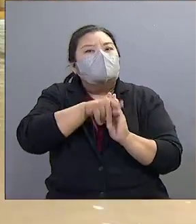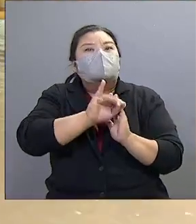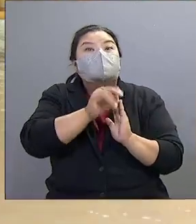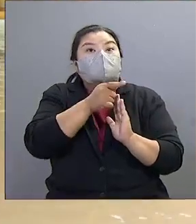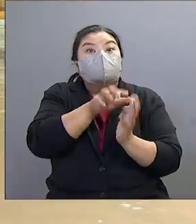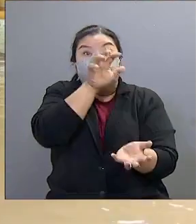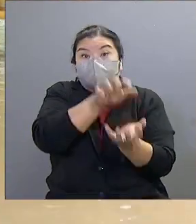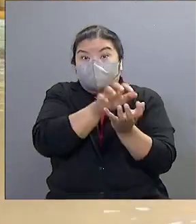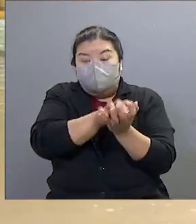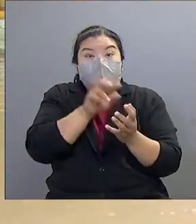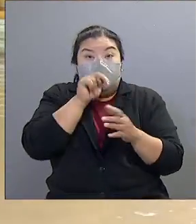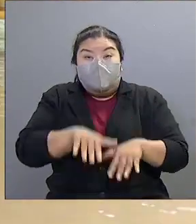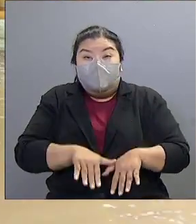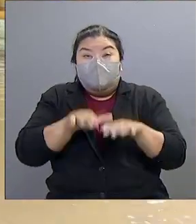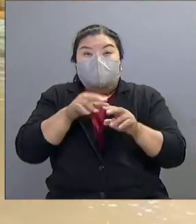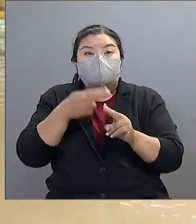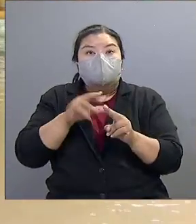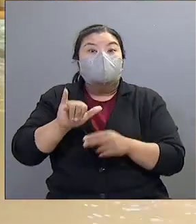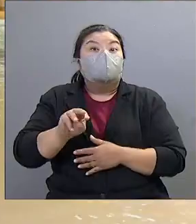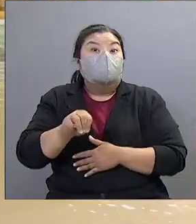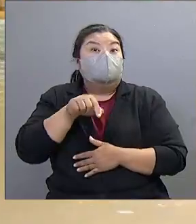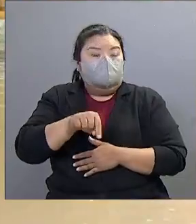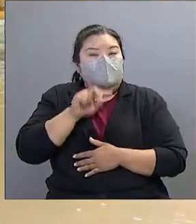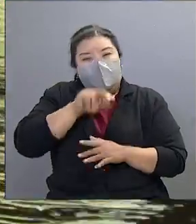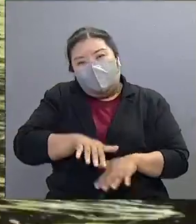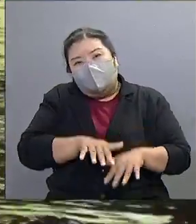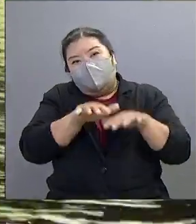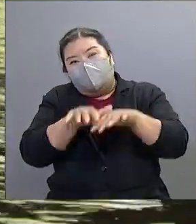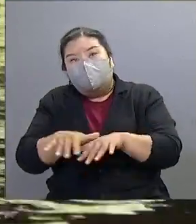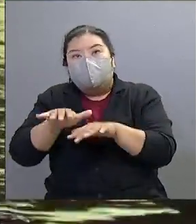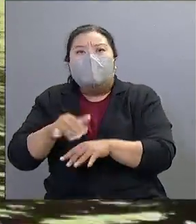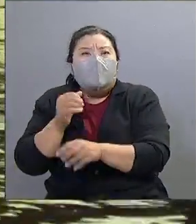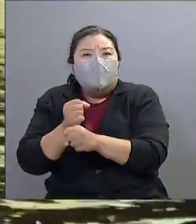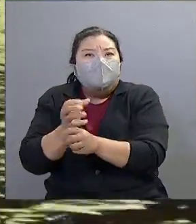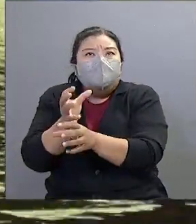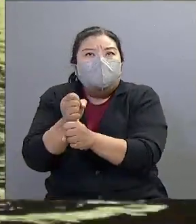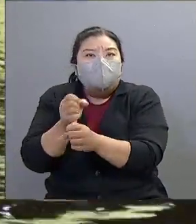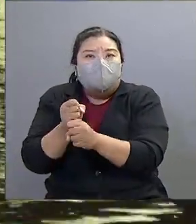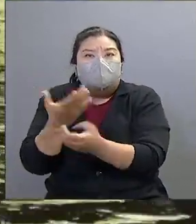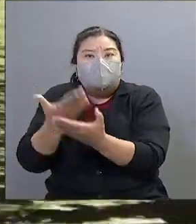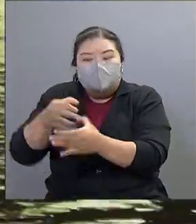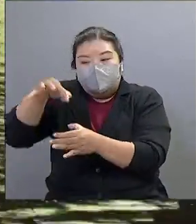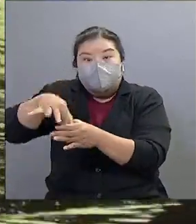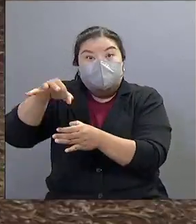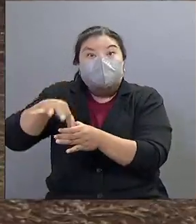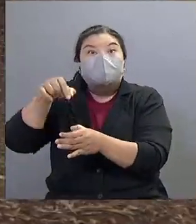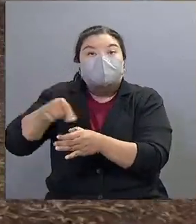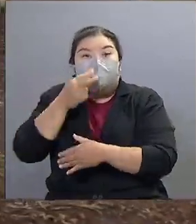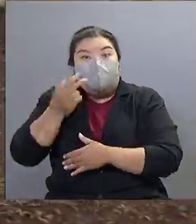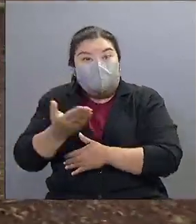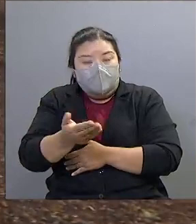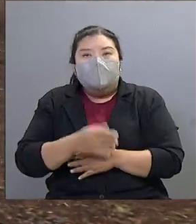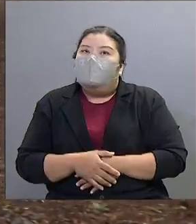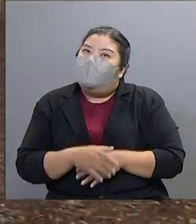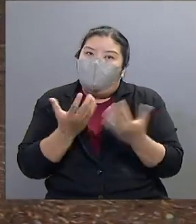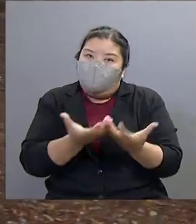เพิ่มระดับสูงขึ้นนะคะคนที่เขามีอาชีพผลิกระปุกออมสินอยู่ในตำบนบางลายอำเภอบึงนารางก็ต้องย้าย